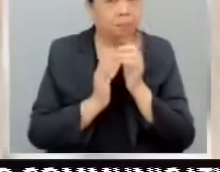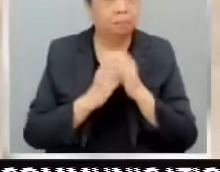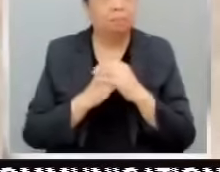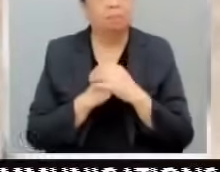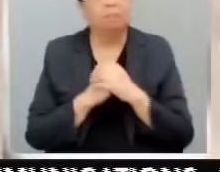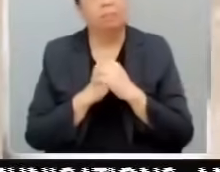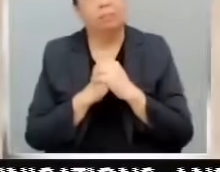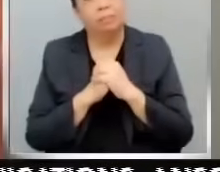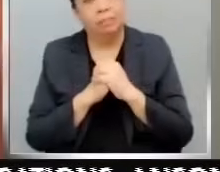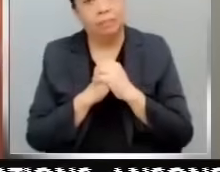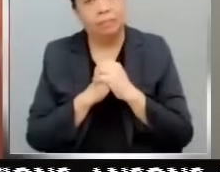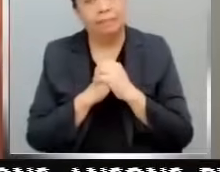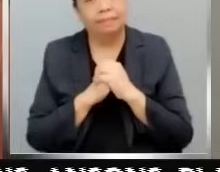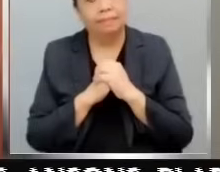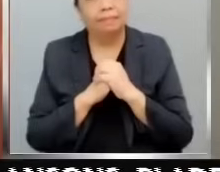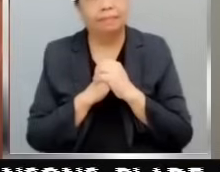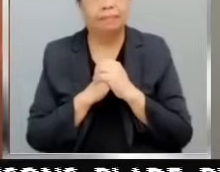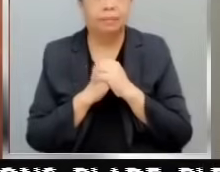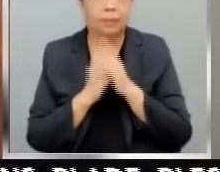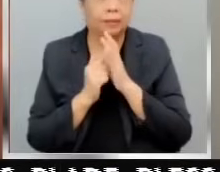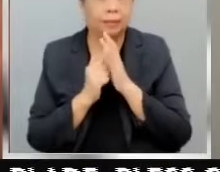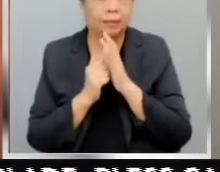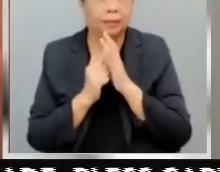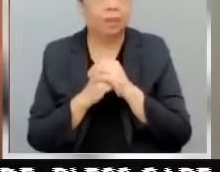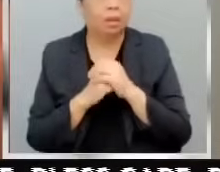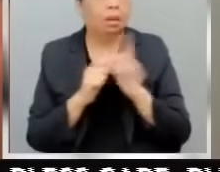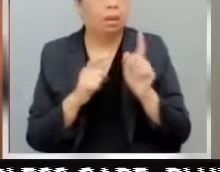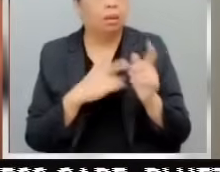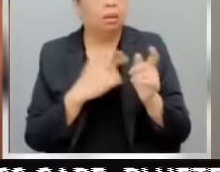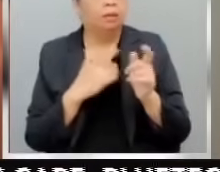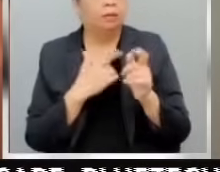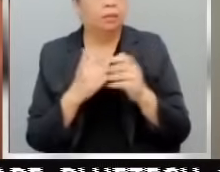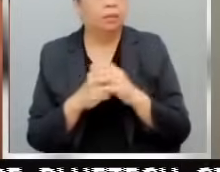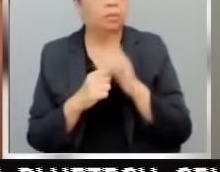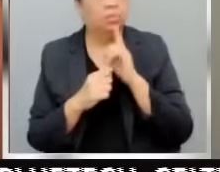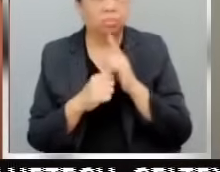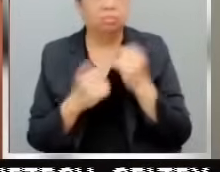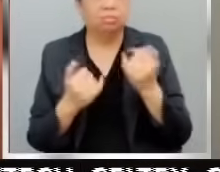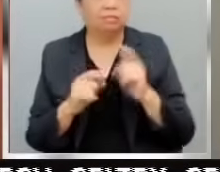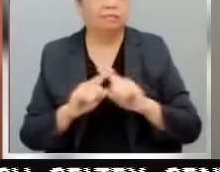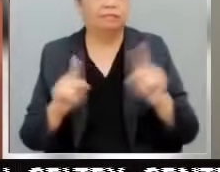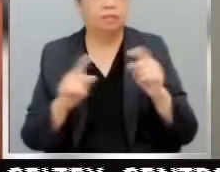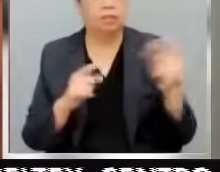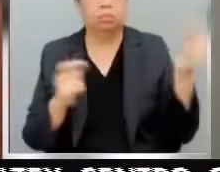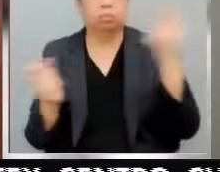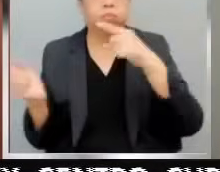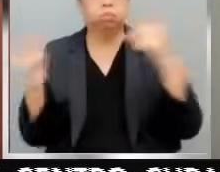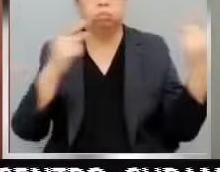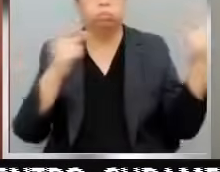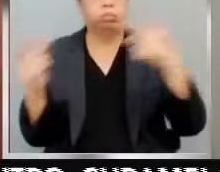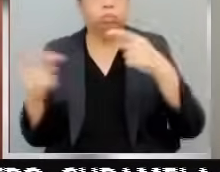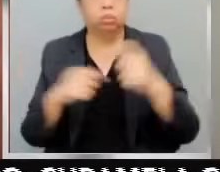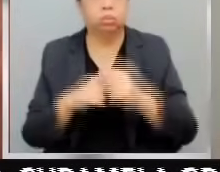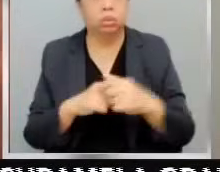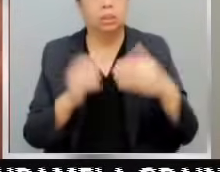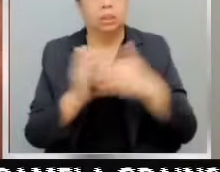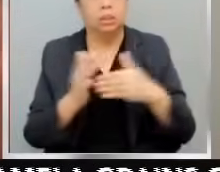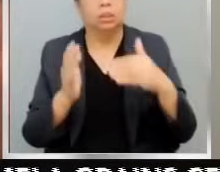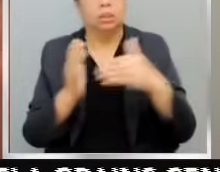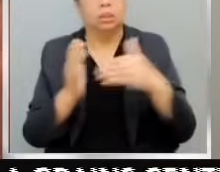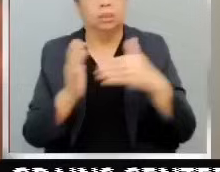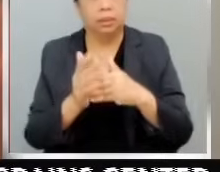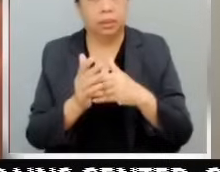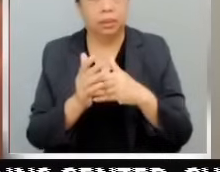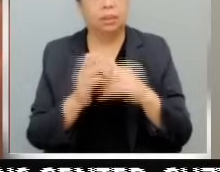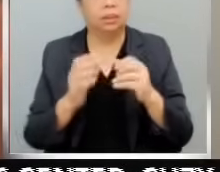Ayaw ko na. Mapakaramdaman mo naman na iba na talaga yung palitan nila. Mm-hmm. So sunod-sunod na ito